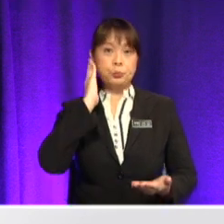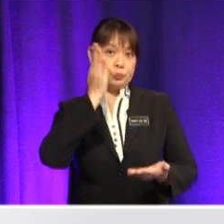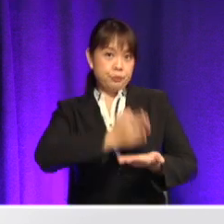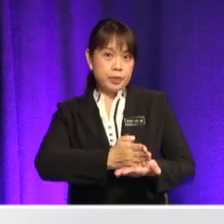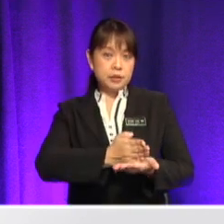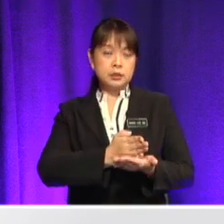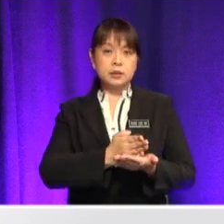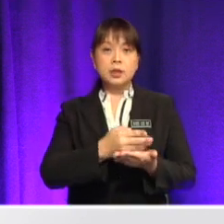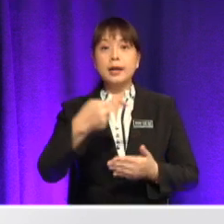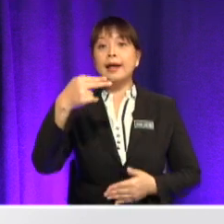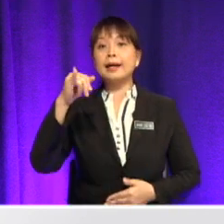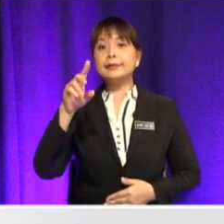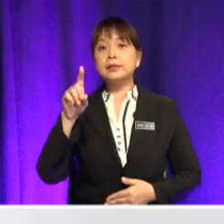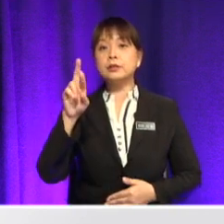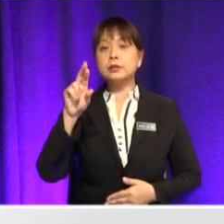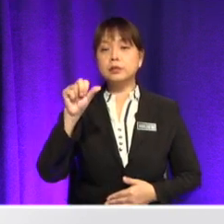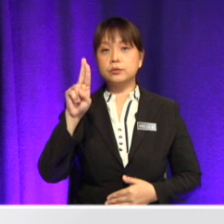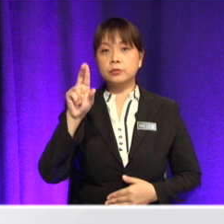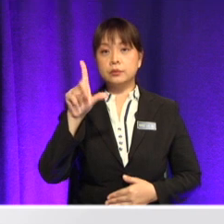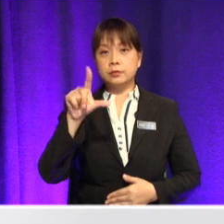hidrolik itu biasanya